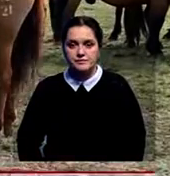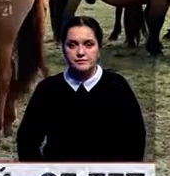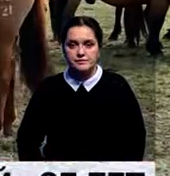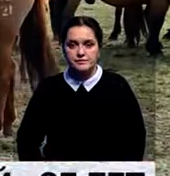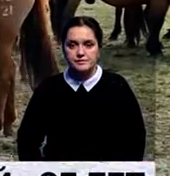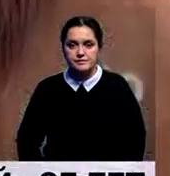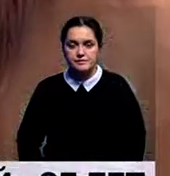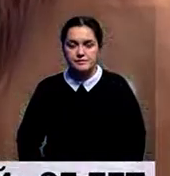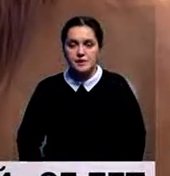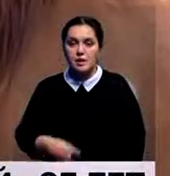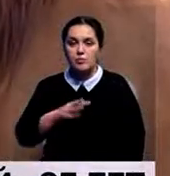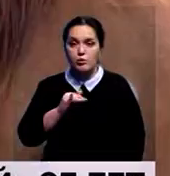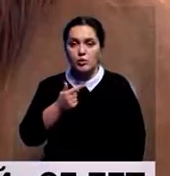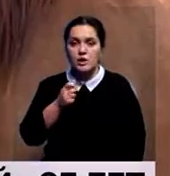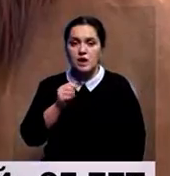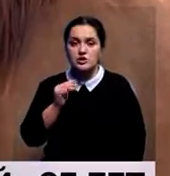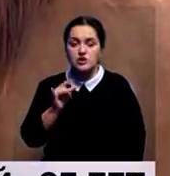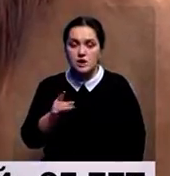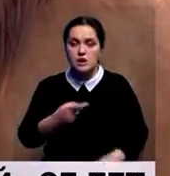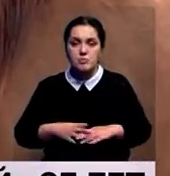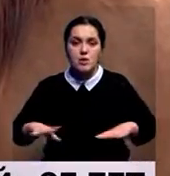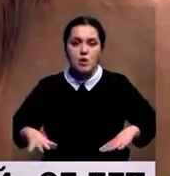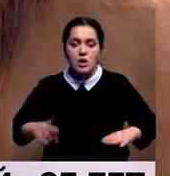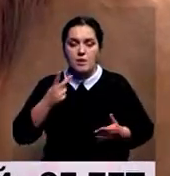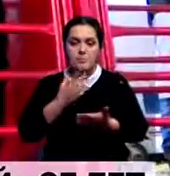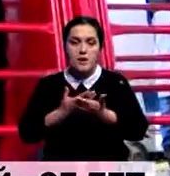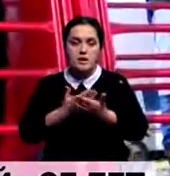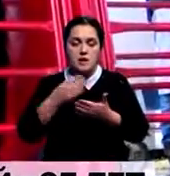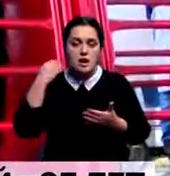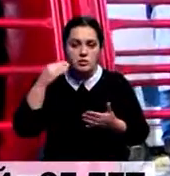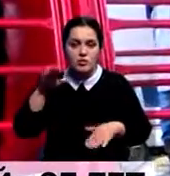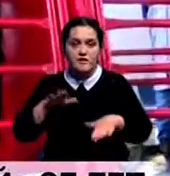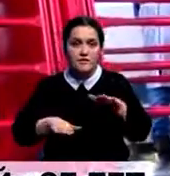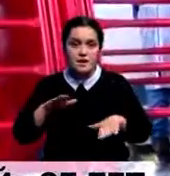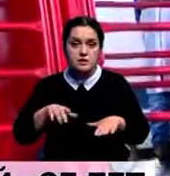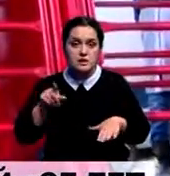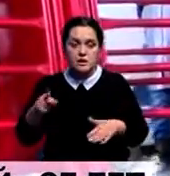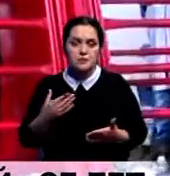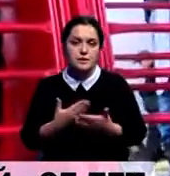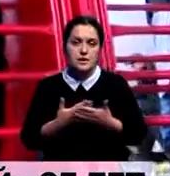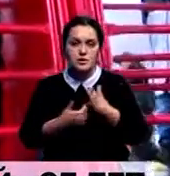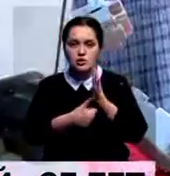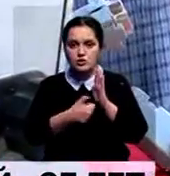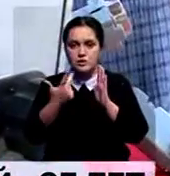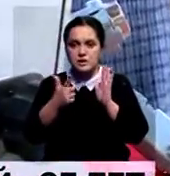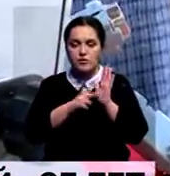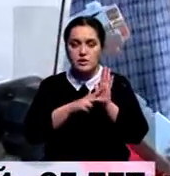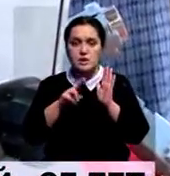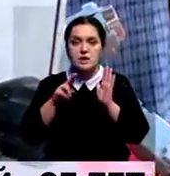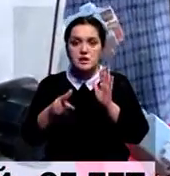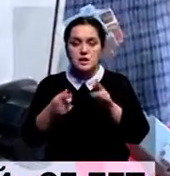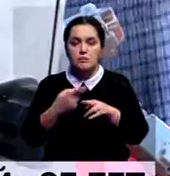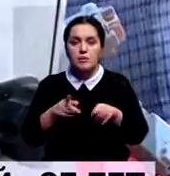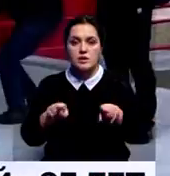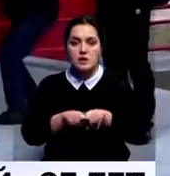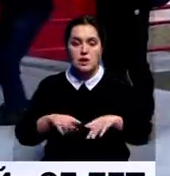Лучших представителей мугалжарской породы лошадей показали участникам семинара в Актобе. Вес этого жеребца, к примеру, составляет 638 килограммов.